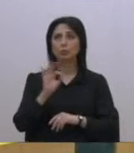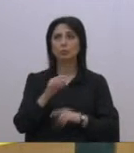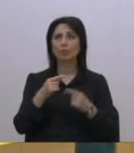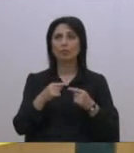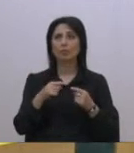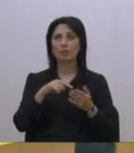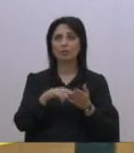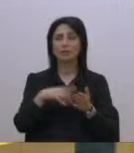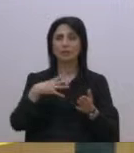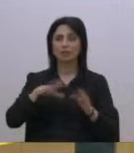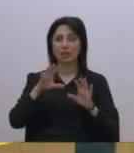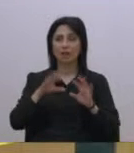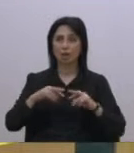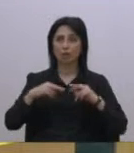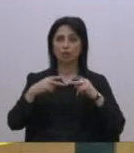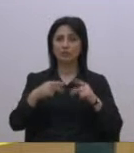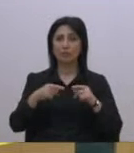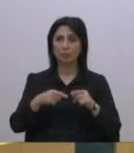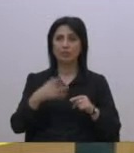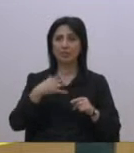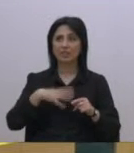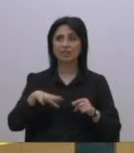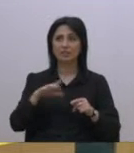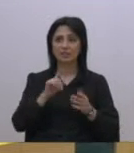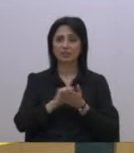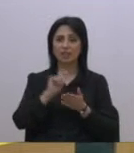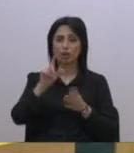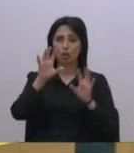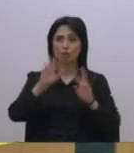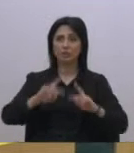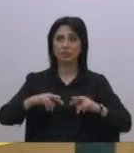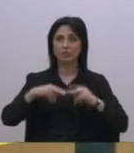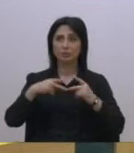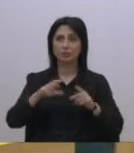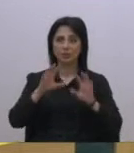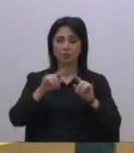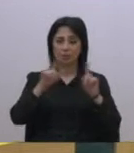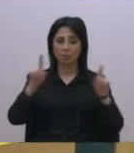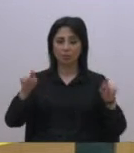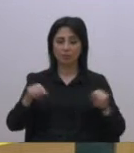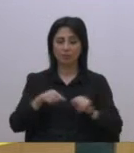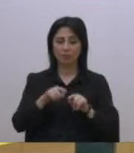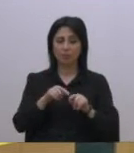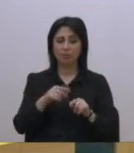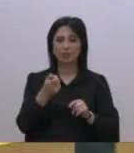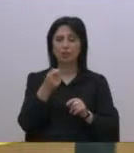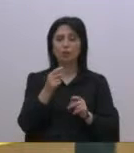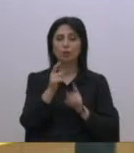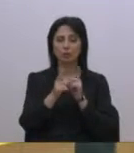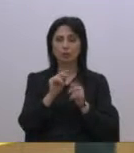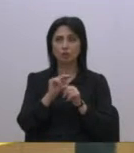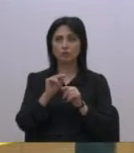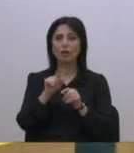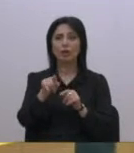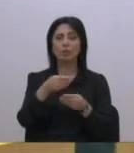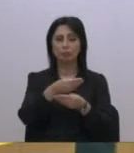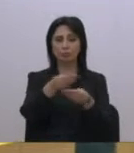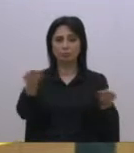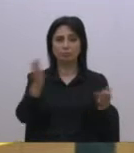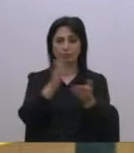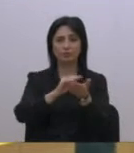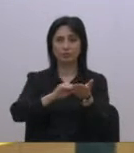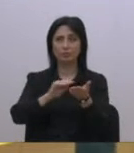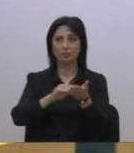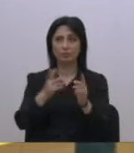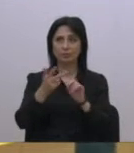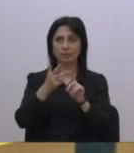შესახებ საქართველოს კანონში და საქართველოს სხვადასხვა კოდექსის ცვლილებებს. საგანო პაკეტა გაიცადა რედაქციული ხასიათის ცვლილება და ასახული კანონის პროექტის ტექსტში.